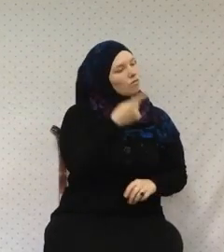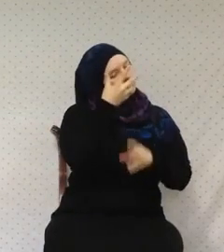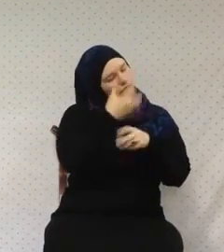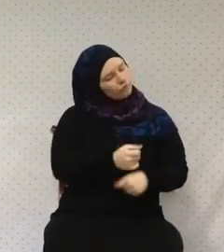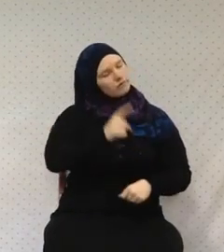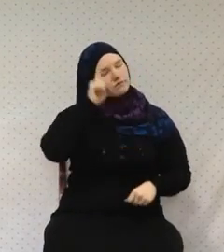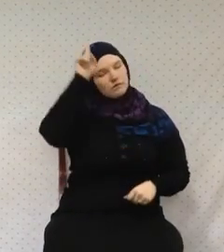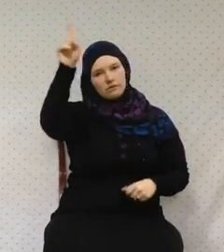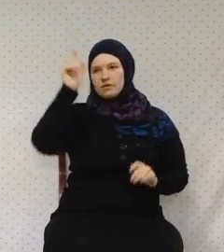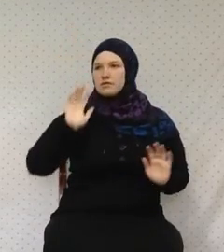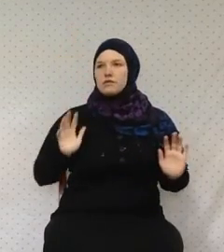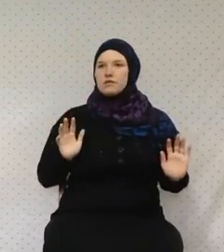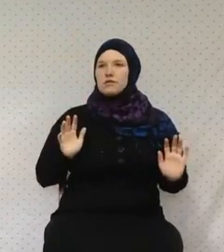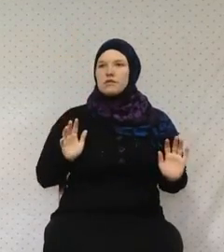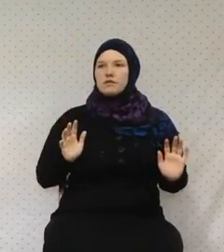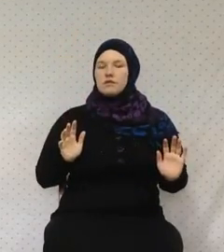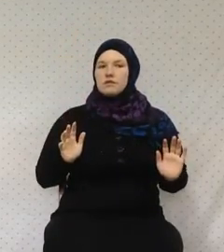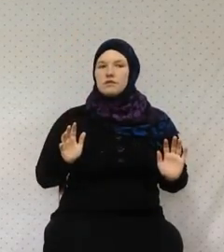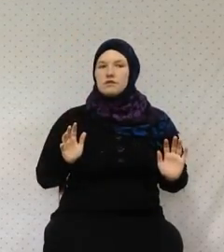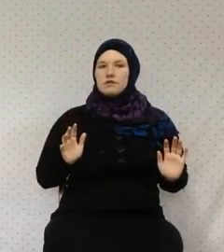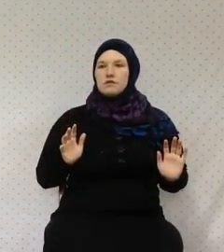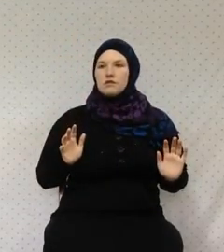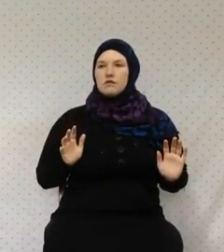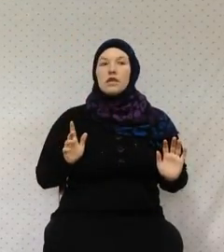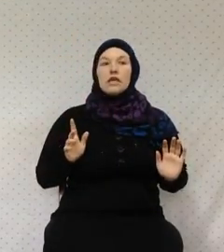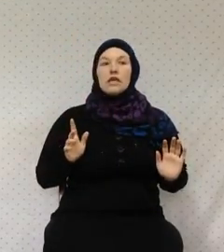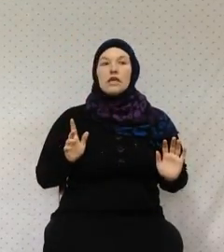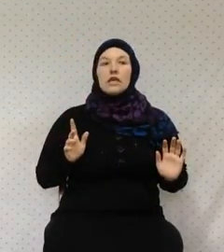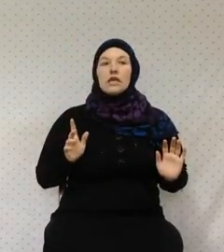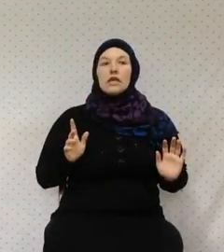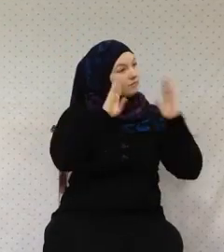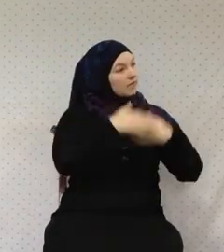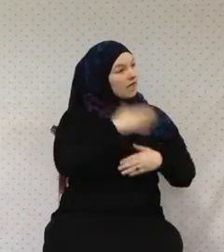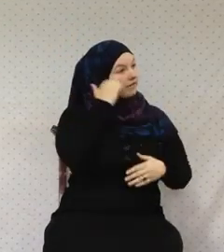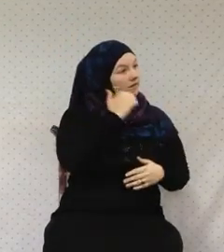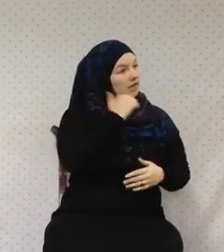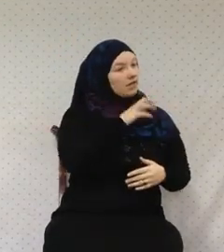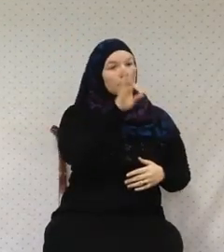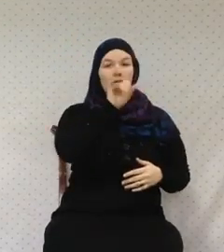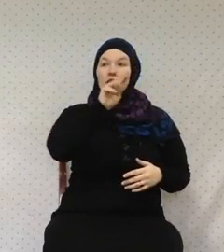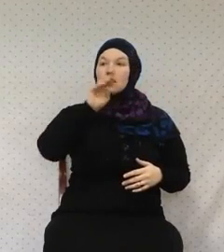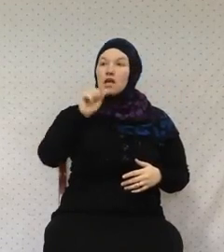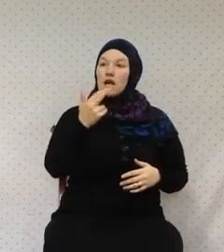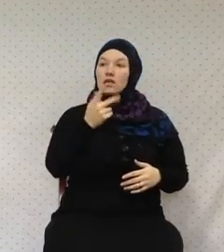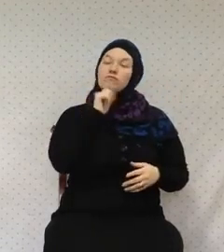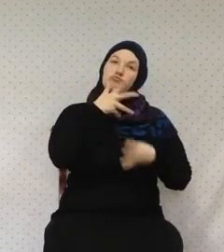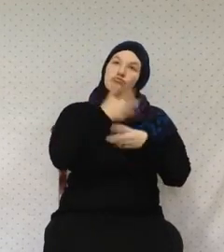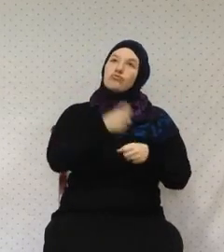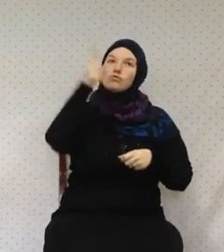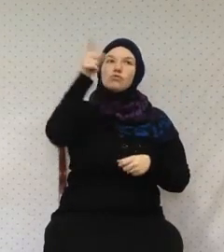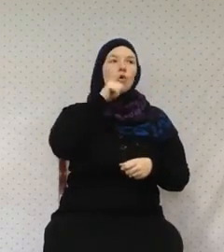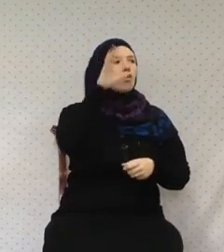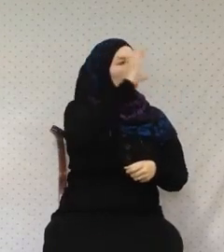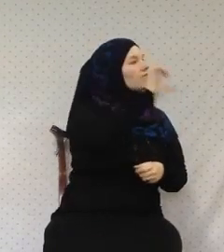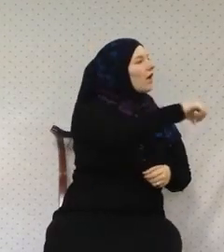Allah. Don't say إِيَّاكَ نَسْتَعِينَ and you are looking for someone else to do the